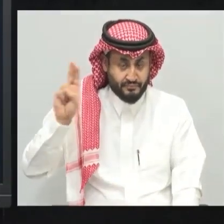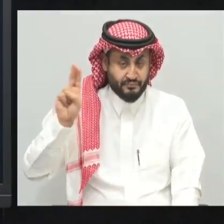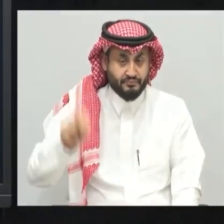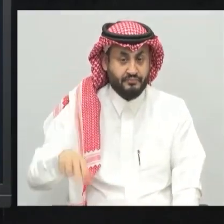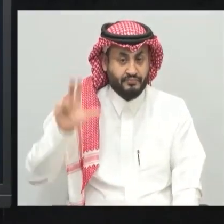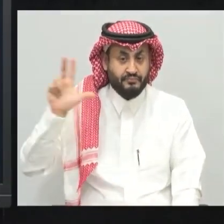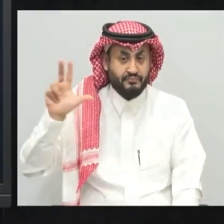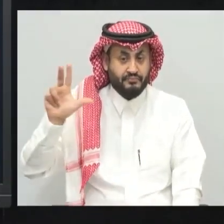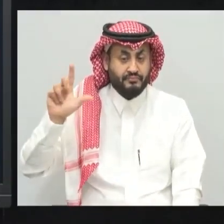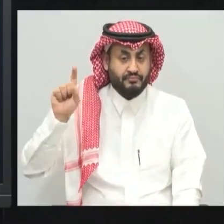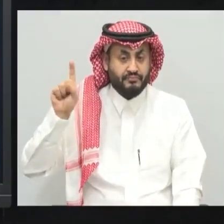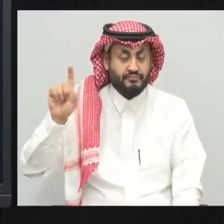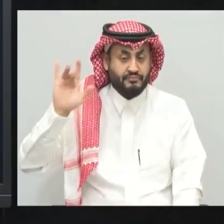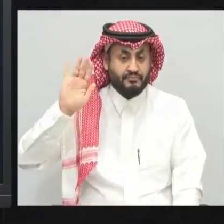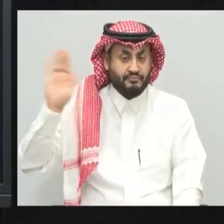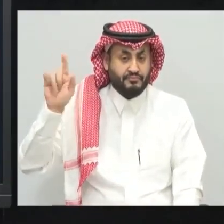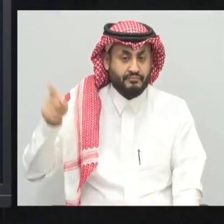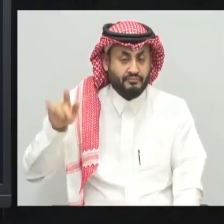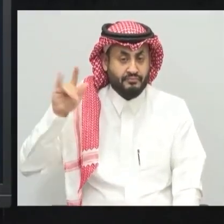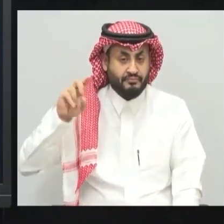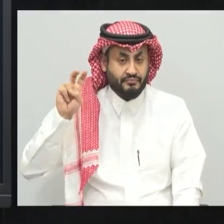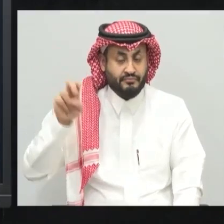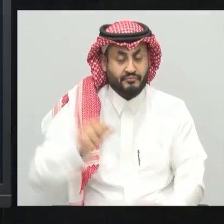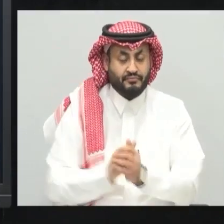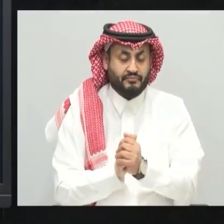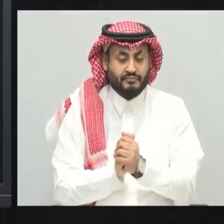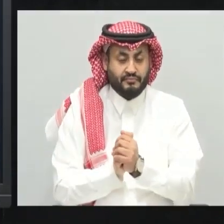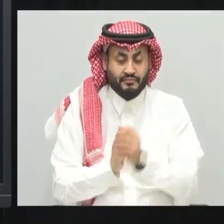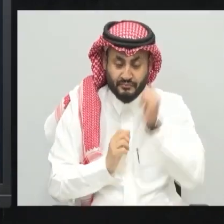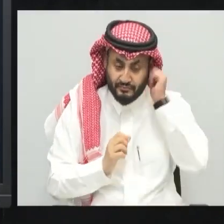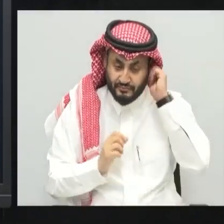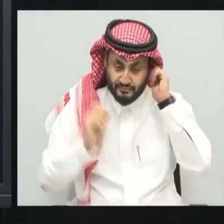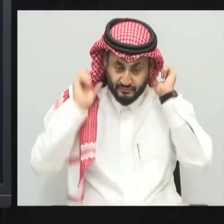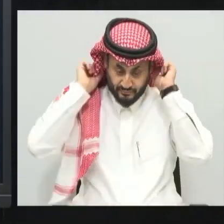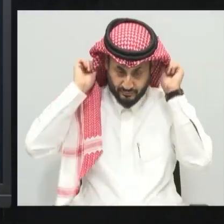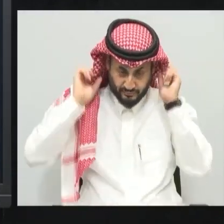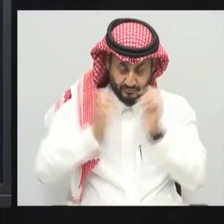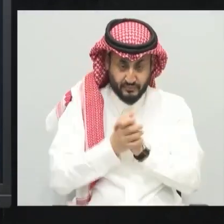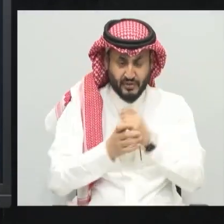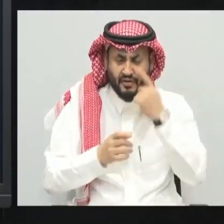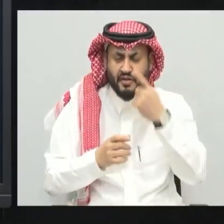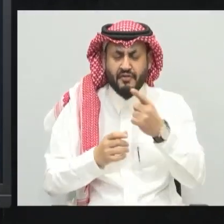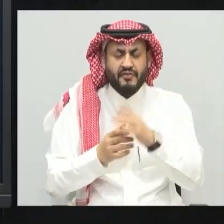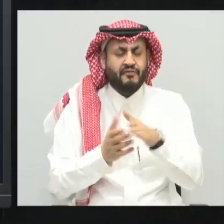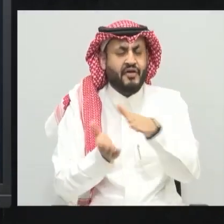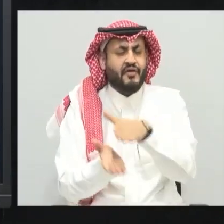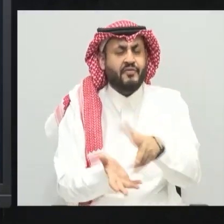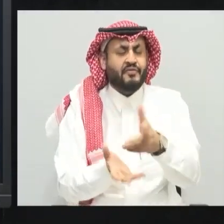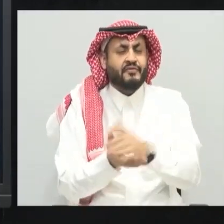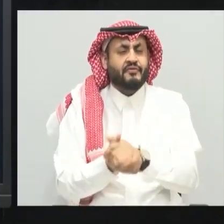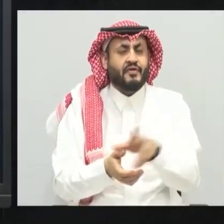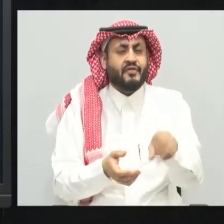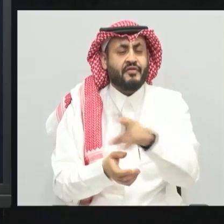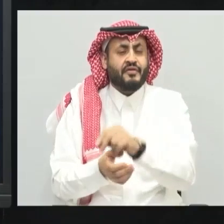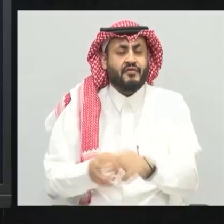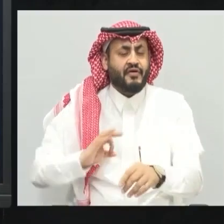هذه مثل هذه الامور في قضيه الالتفات الى الميول وان الشخص يعمل وفق